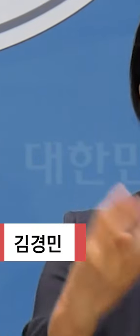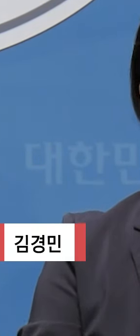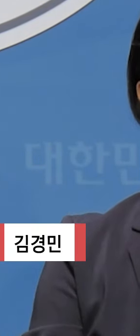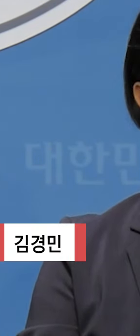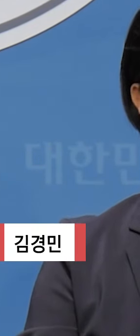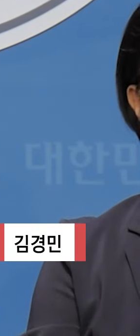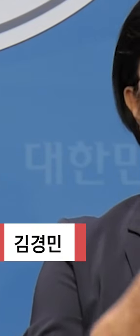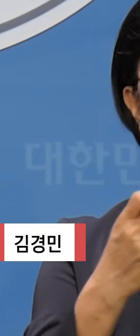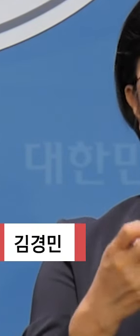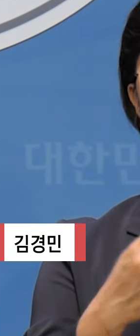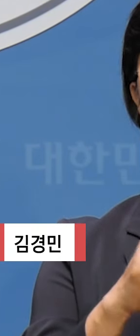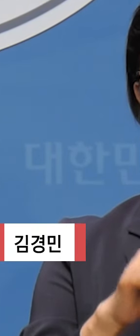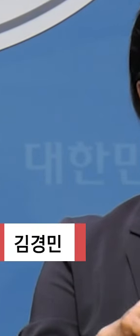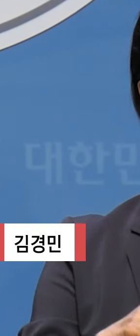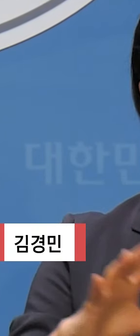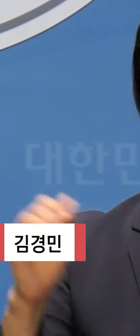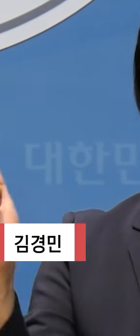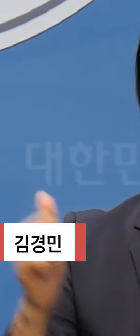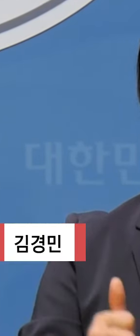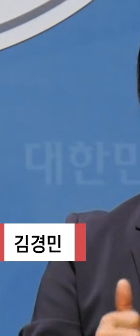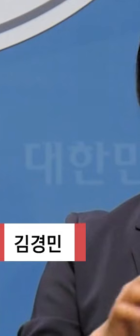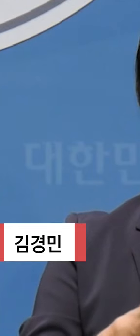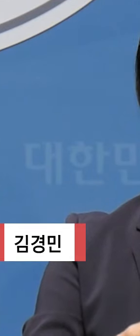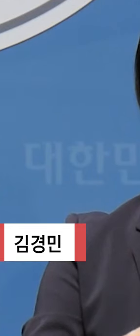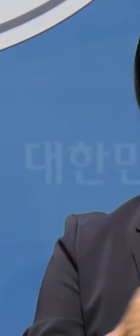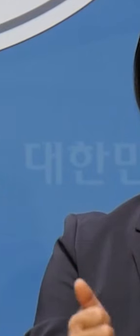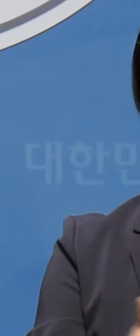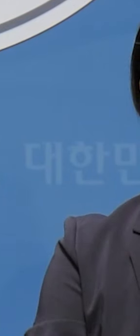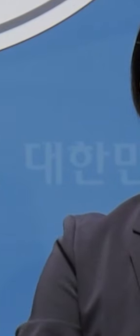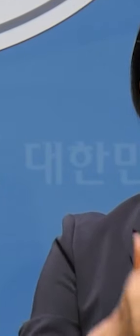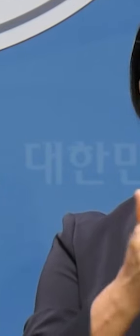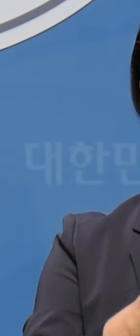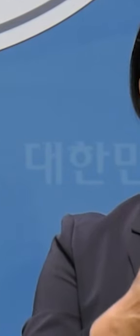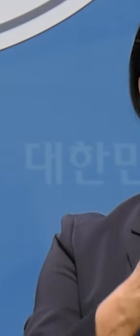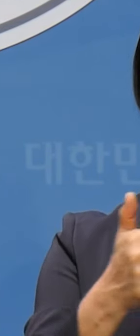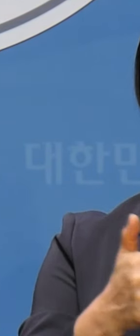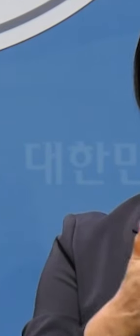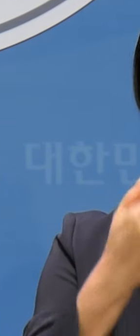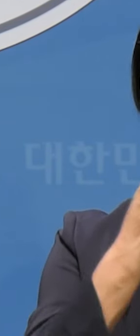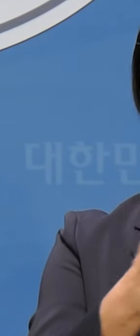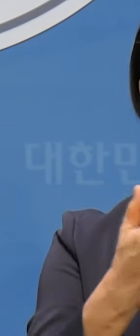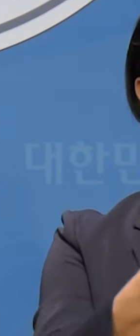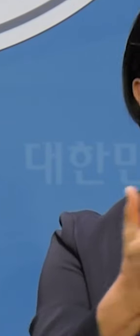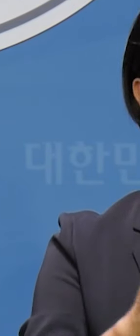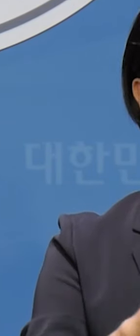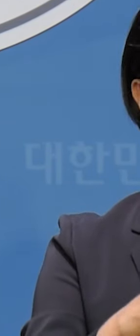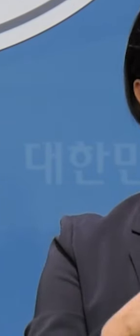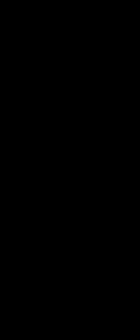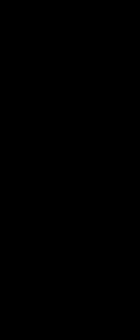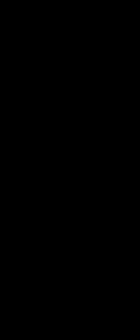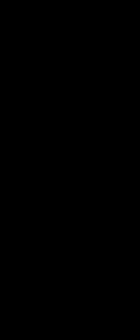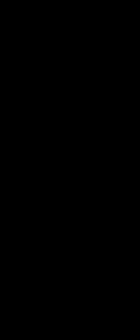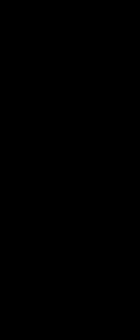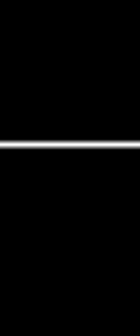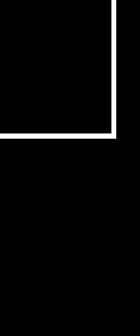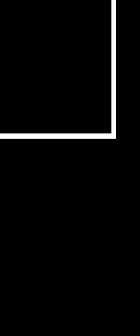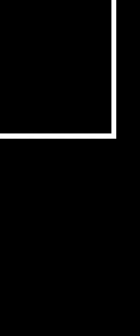2023년 12월 12일 국회 농해수위 농림법안소위 더불어민주당 의원 1동